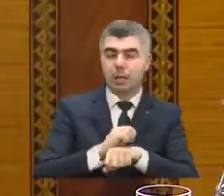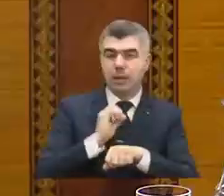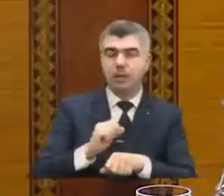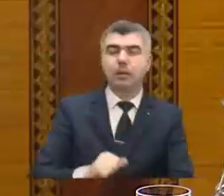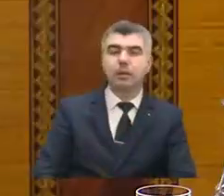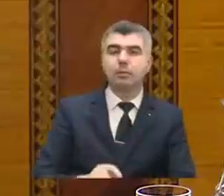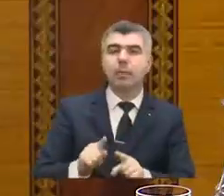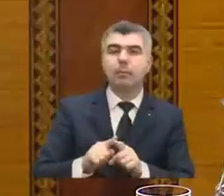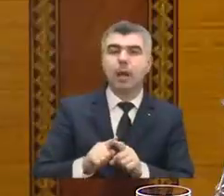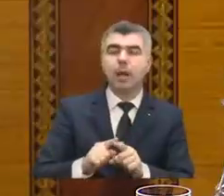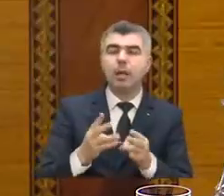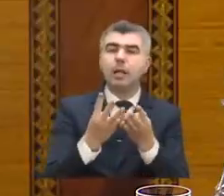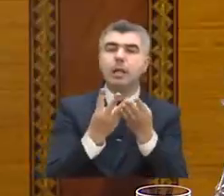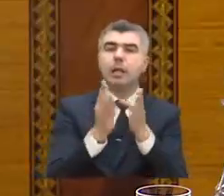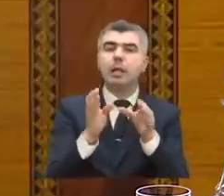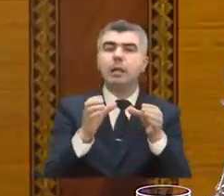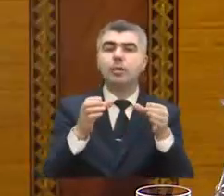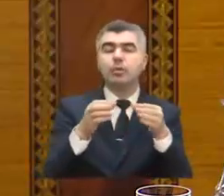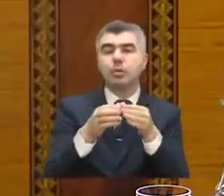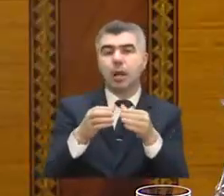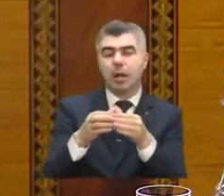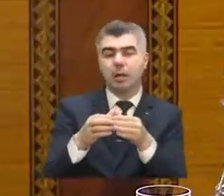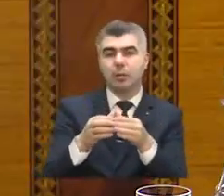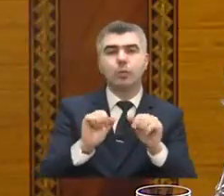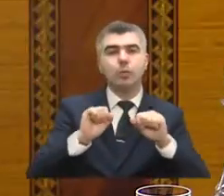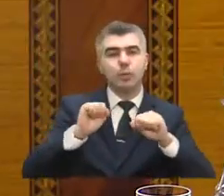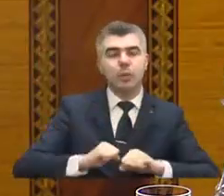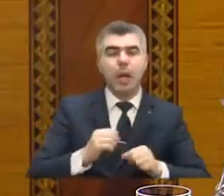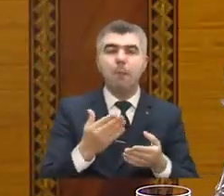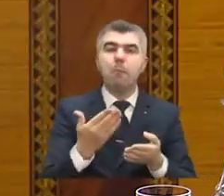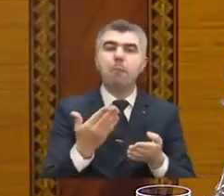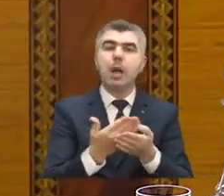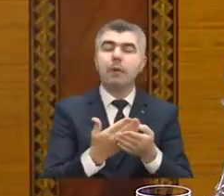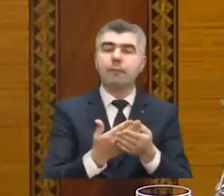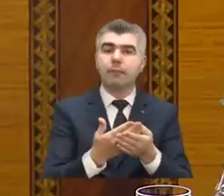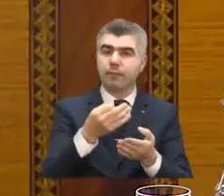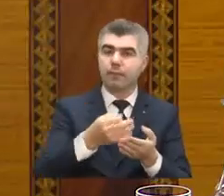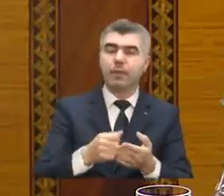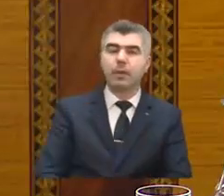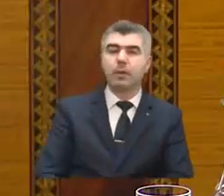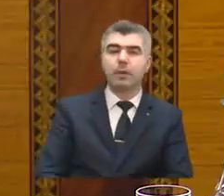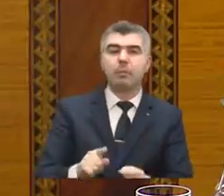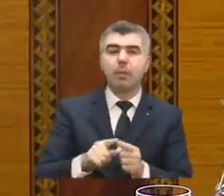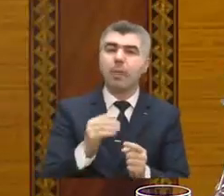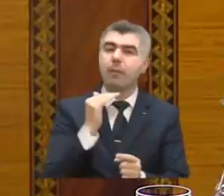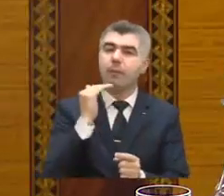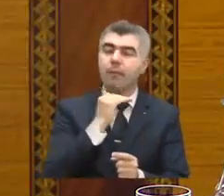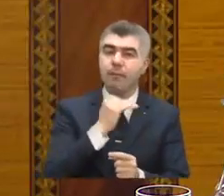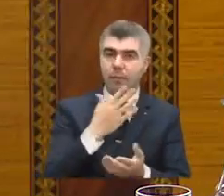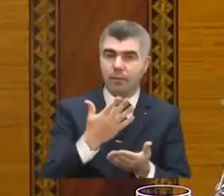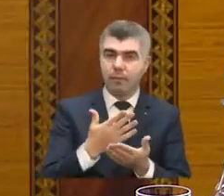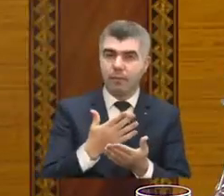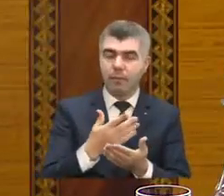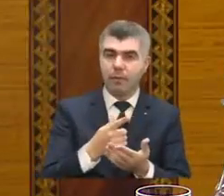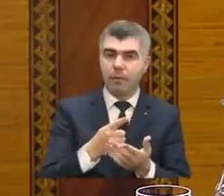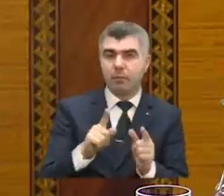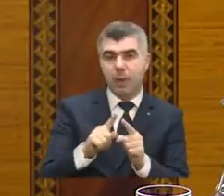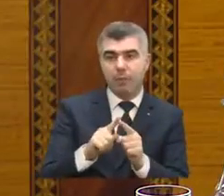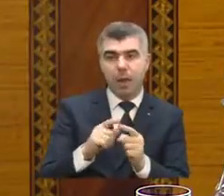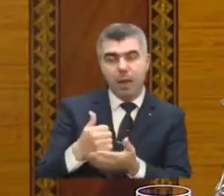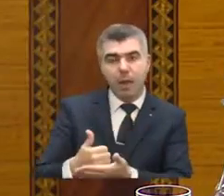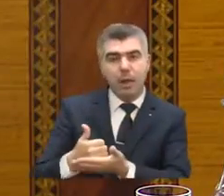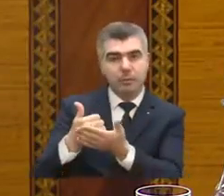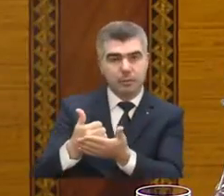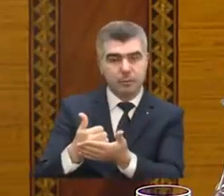إطار اللجان الإقليمية لقبول هذه الملفات، باش يكون واحد التعجيل وكذلك يكون واحد التخفيف